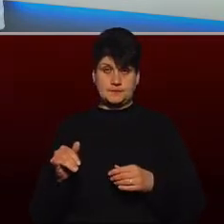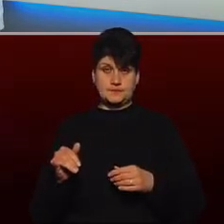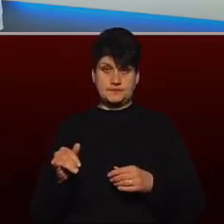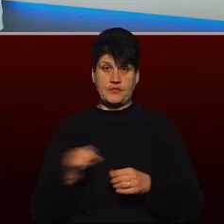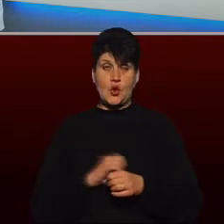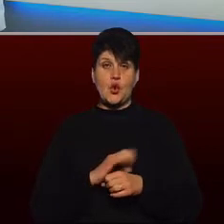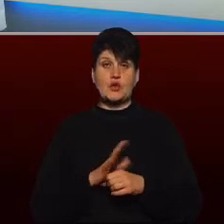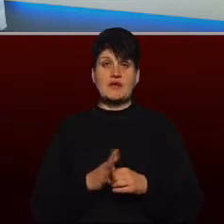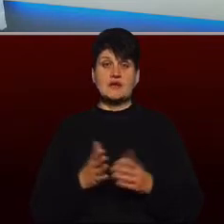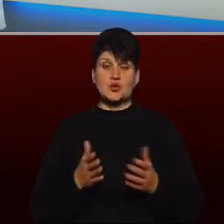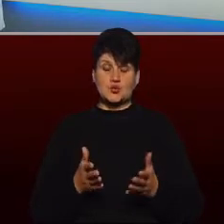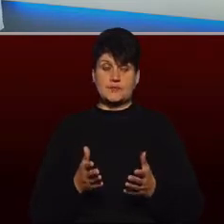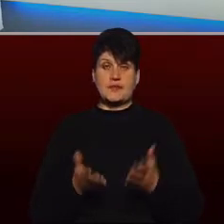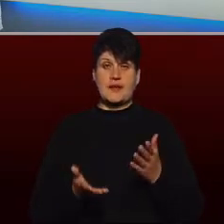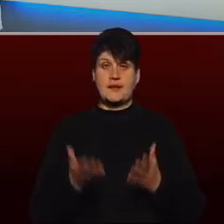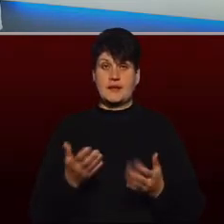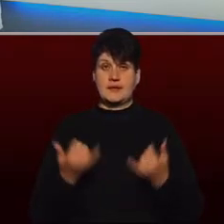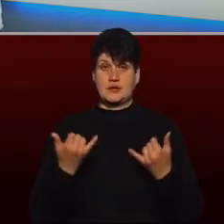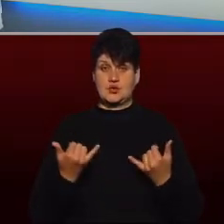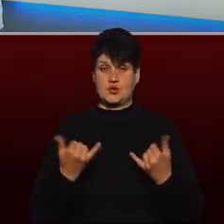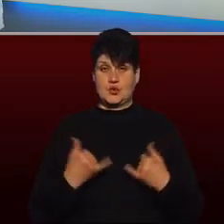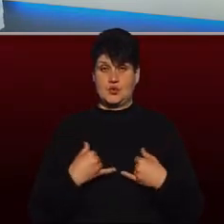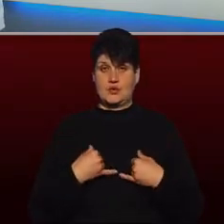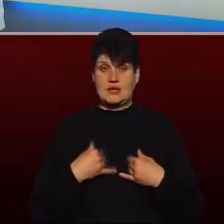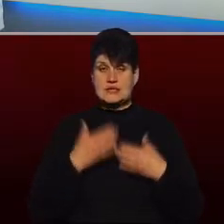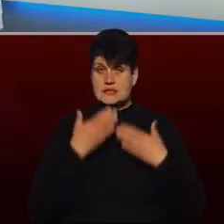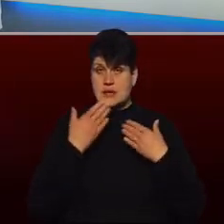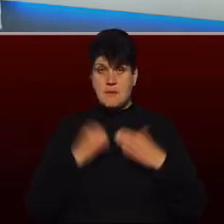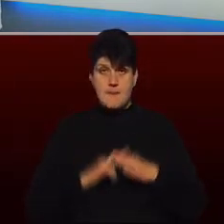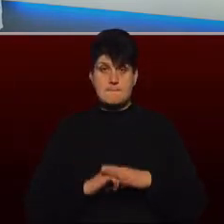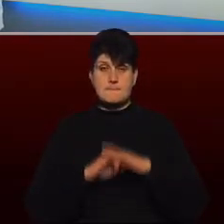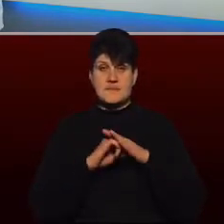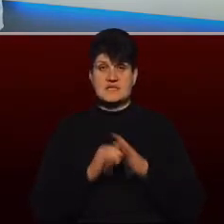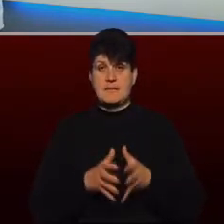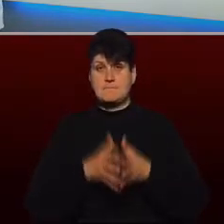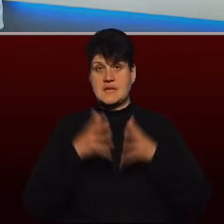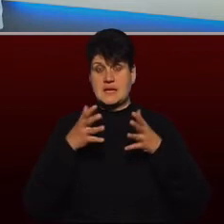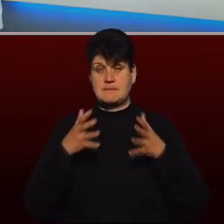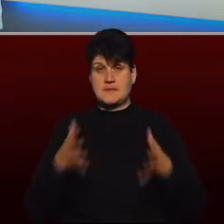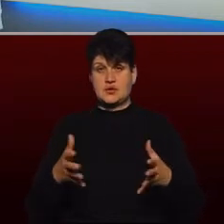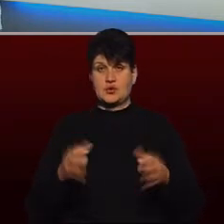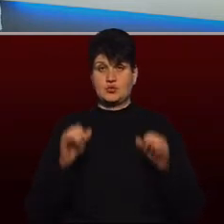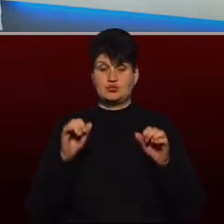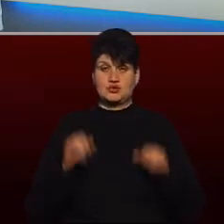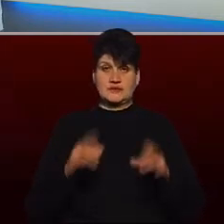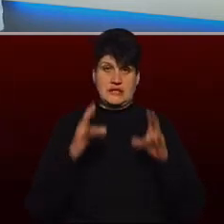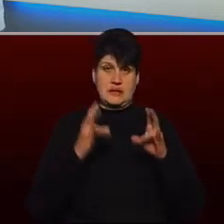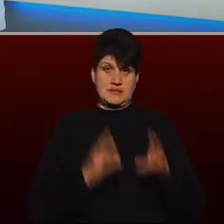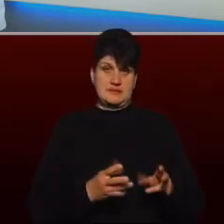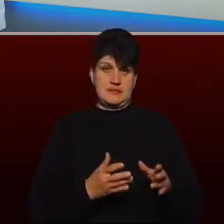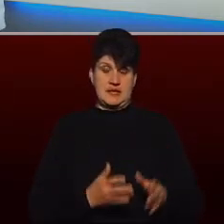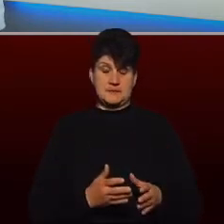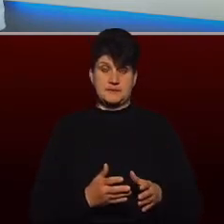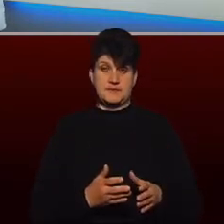коронавірусу, але на сьогодні в нас і немає підстав перебільшувати потенційні небезпеки.